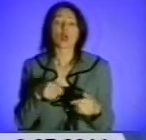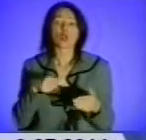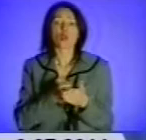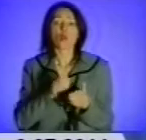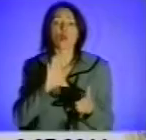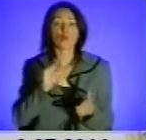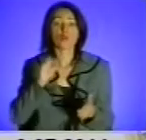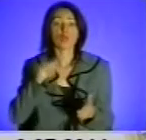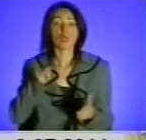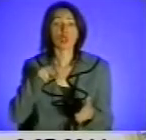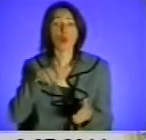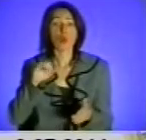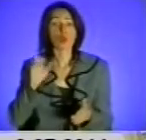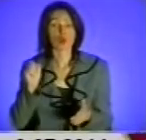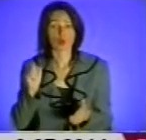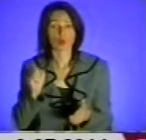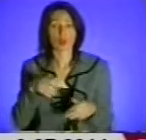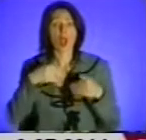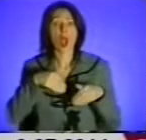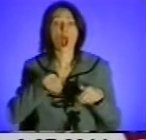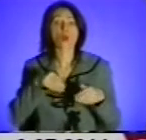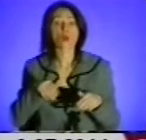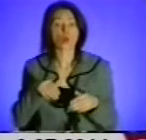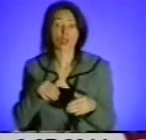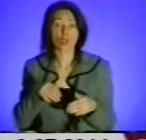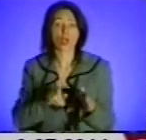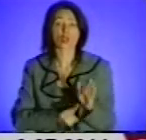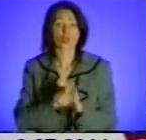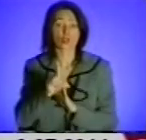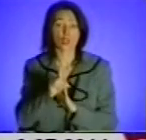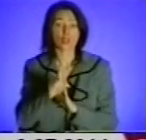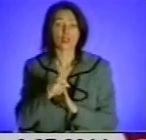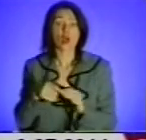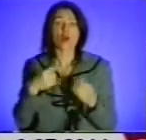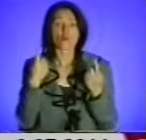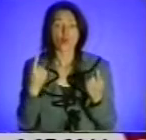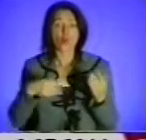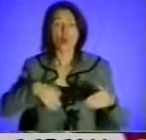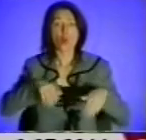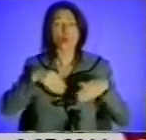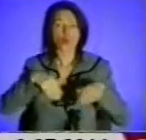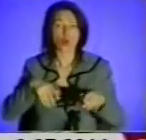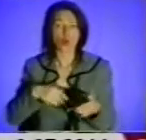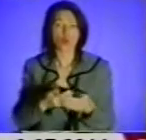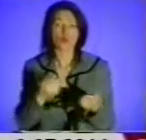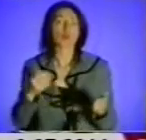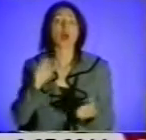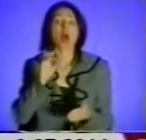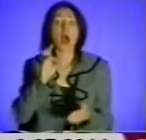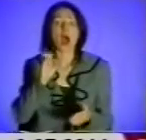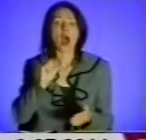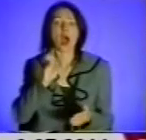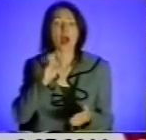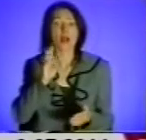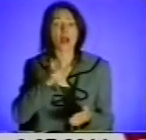Павлишин. Проща розпочнеться 18 липня великою пішою ходою від архікатедрального собору у Тернополі. Зголосилися